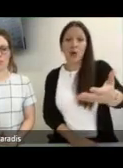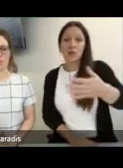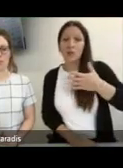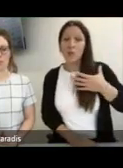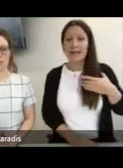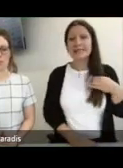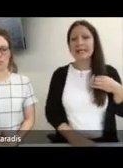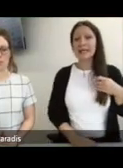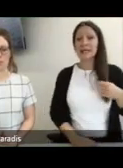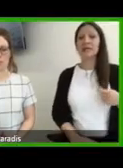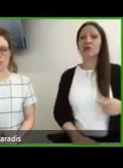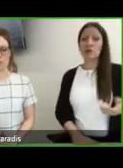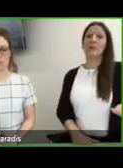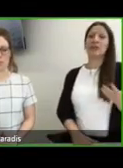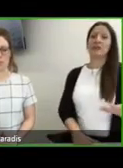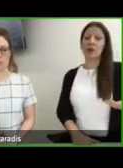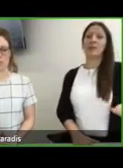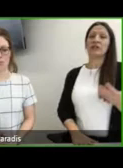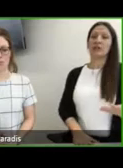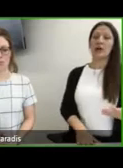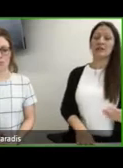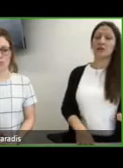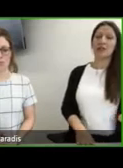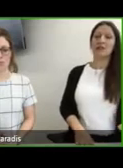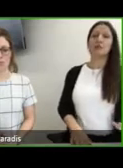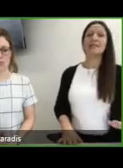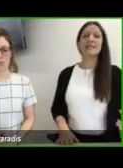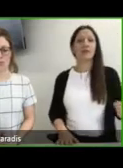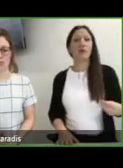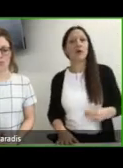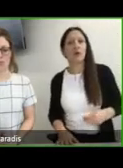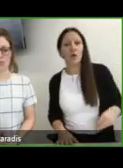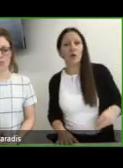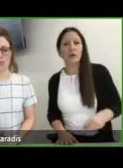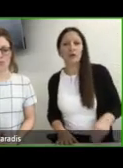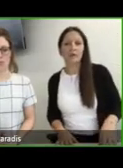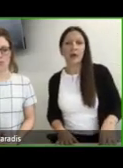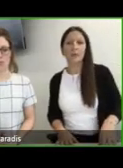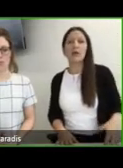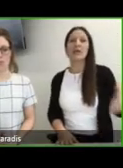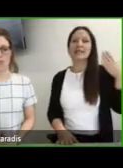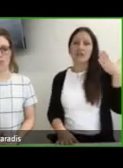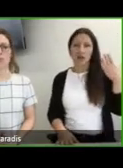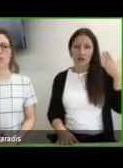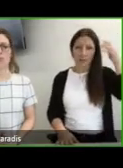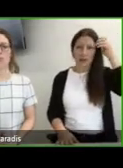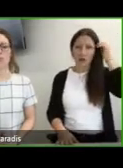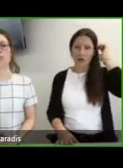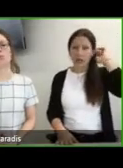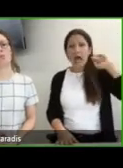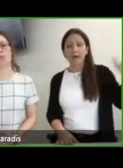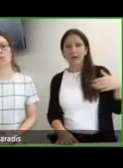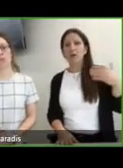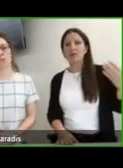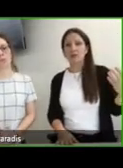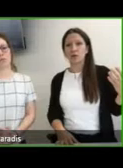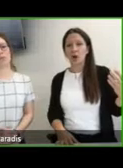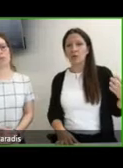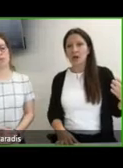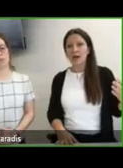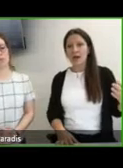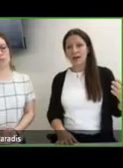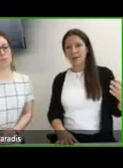ben, ce que Hugo Mercier, justement, chercheur en sciences cognitives, nous dit, c'est qu'il vaut mieux contrôler notre environnement que d'essayer de changer notre psychologie. En être conscient,